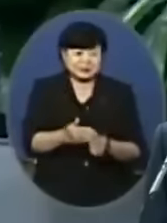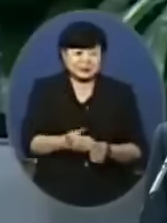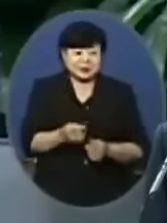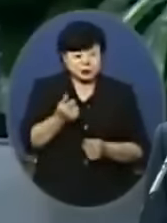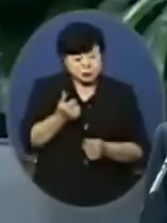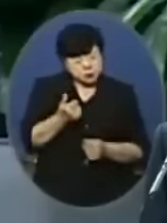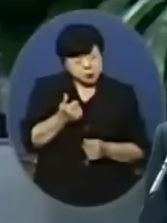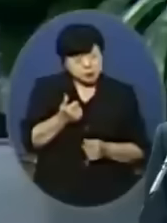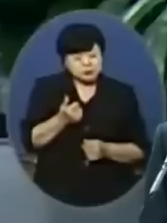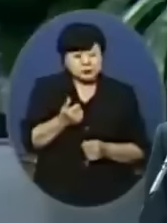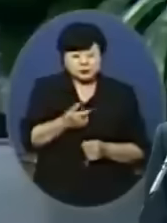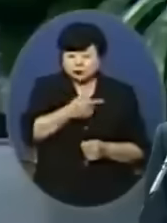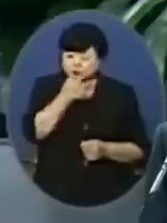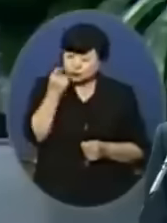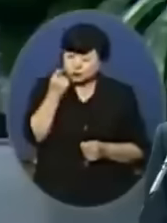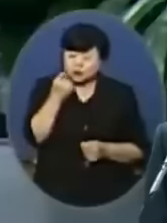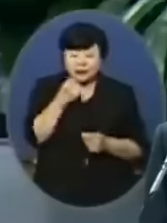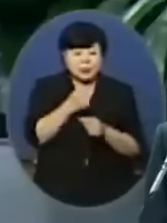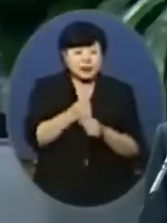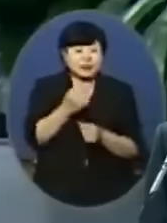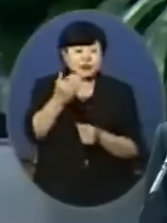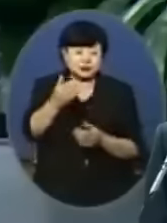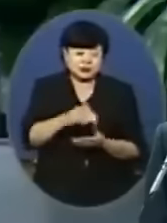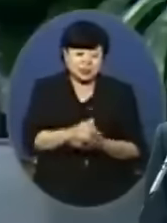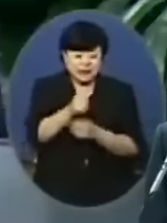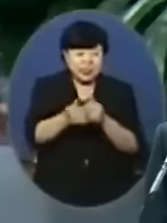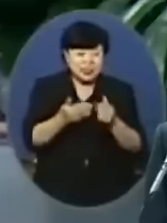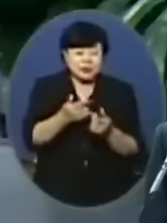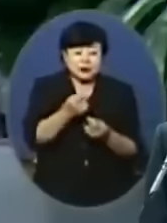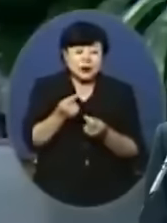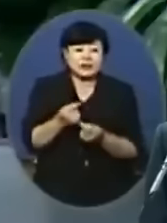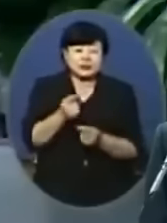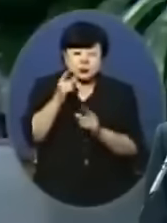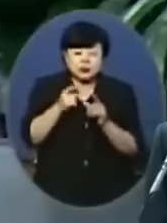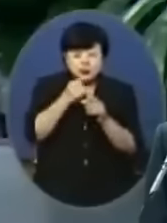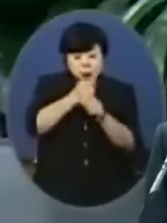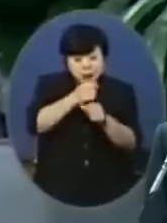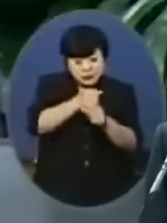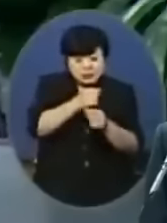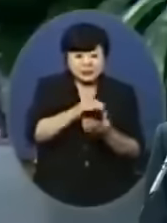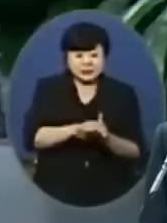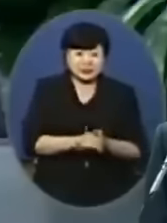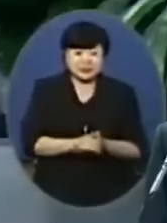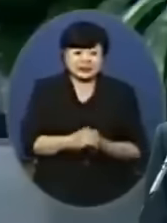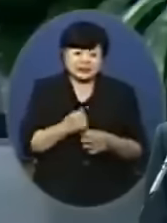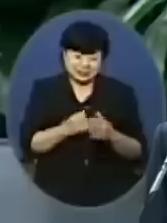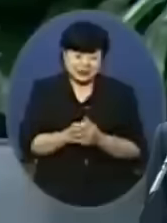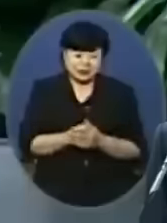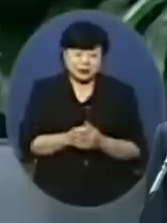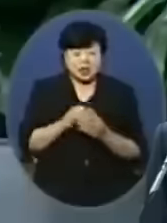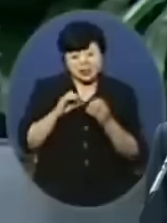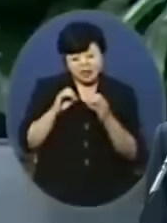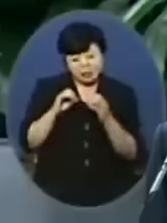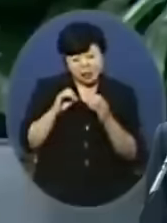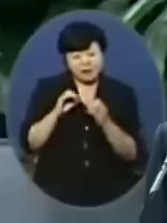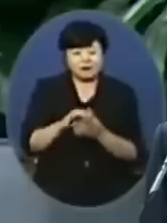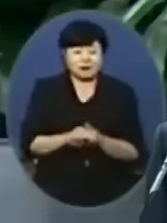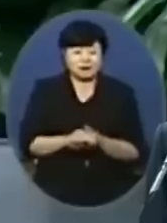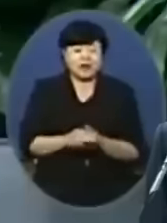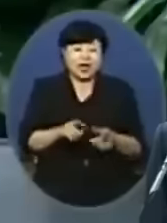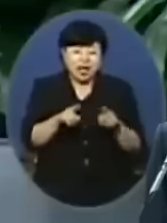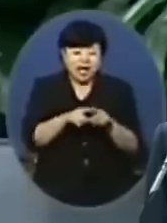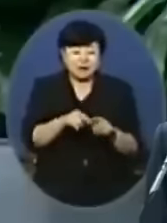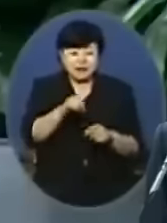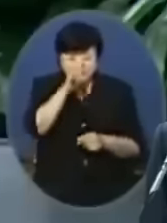조금 못하게 만들었다고 했습니다. 하나님과 같이 만들어놨습니다. 그러므로 우리와 대화하고 우리와